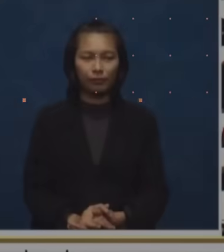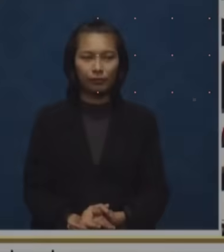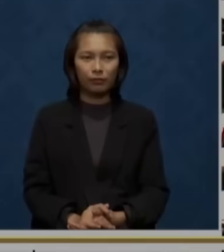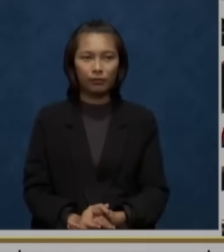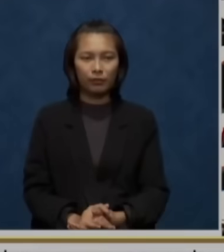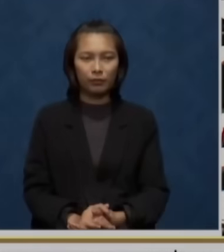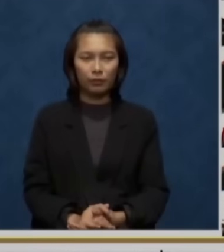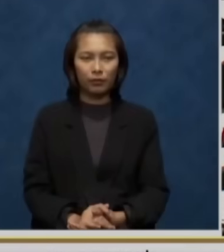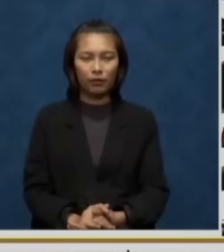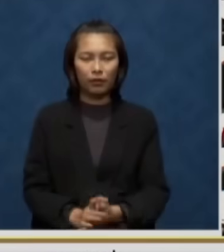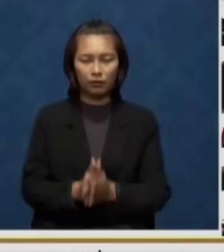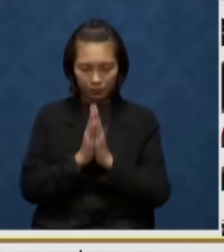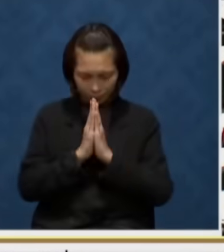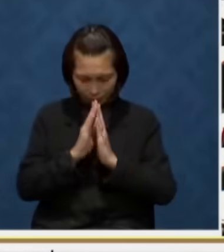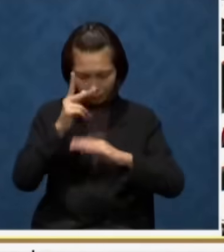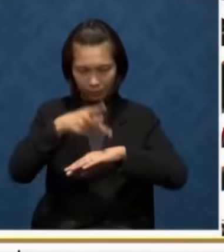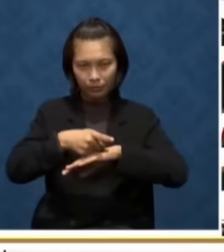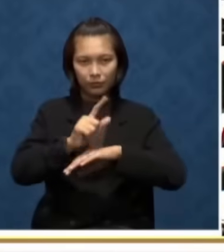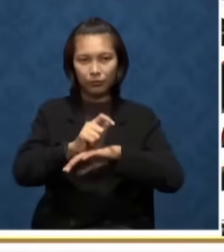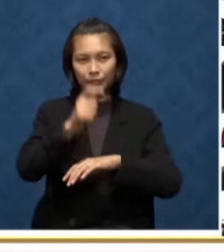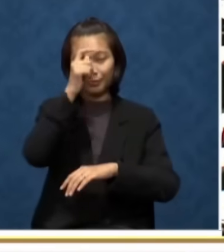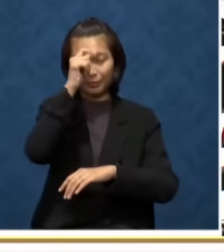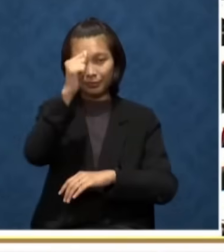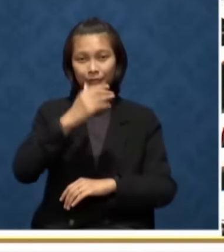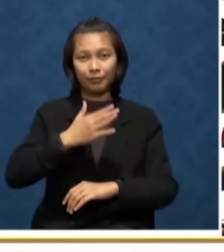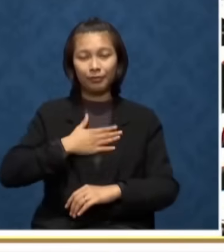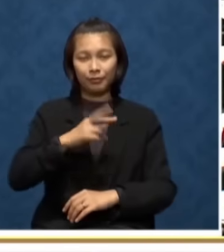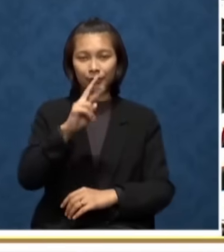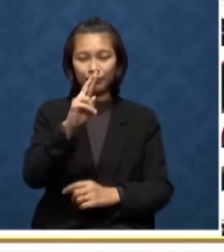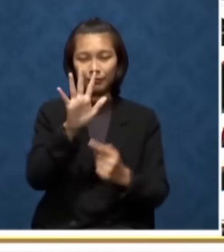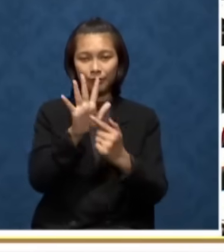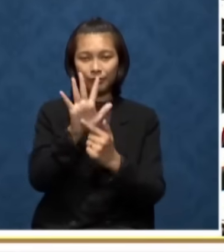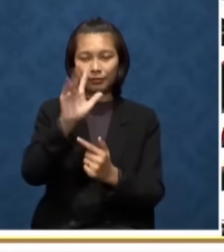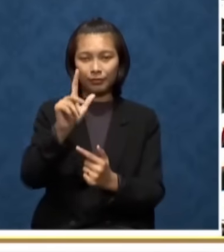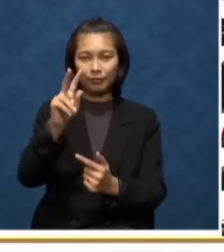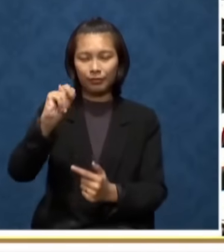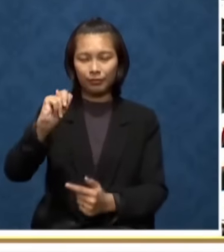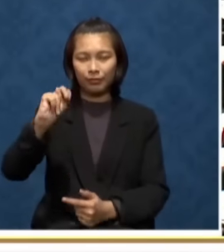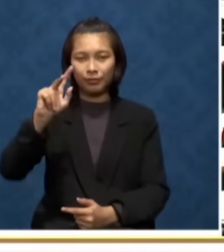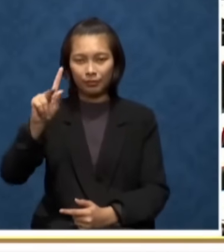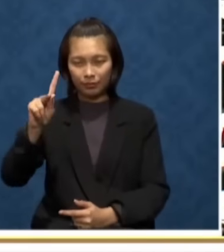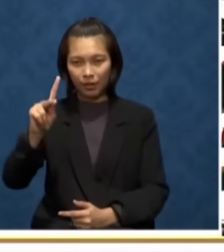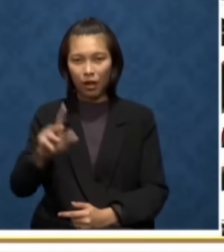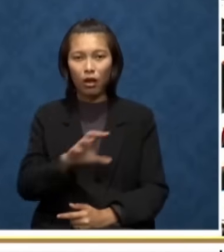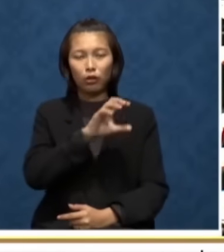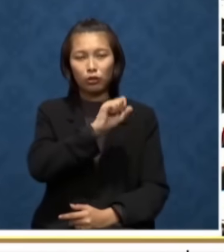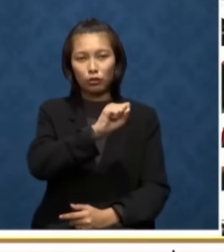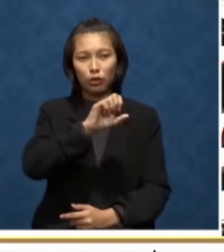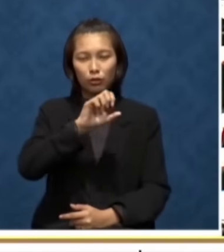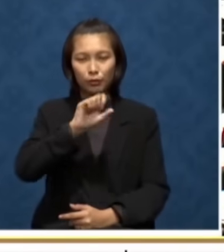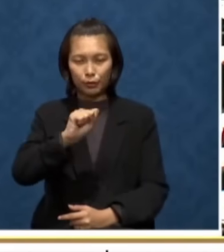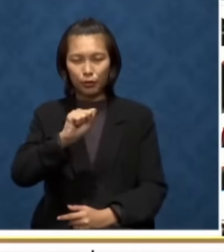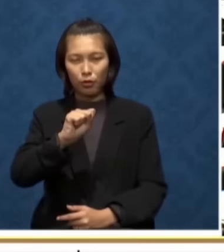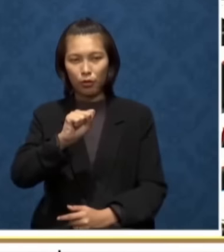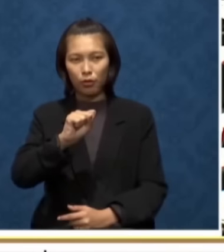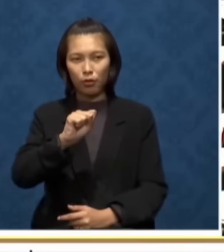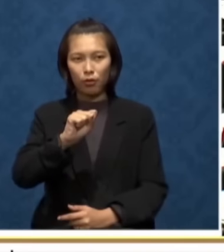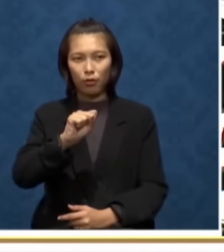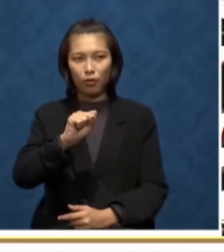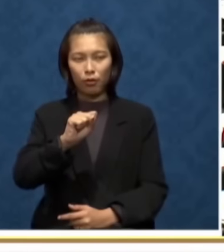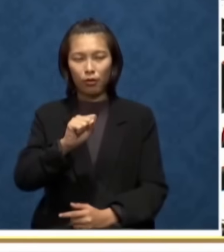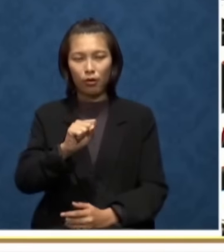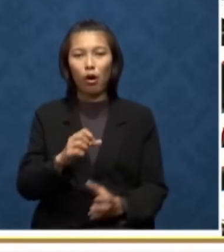ท่านประธานที่เคารพคะดิฉันรักชนกสีนอกผู้แทนราษฎรจากชาวจอมทองบางบอนหนองแขมค่ะขอร่วม